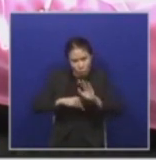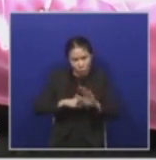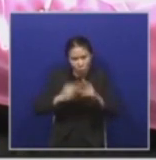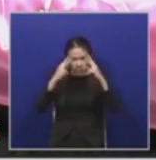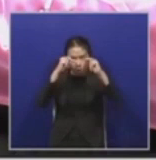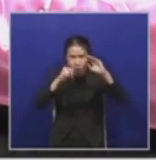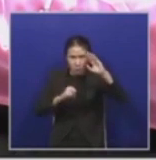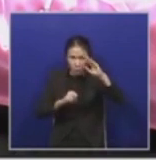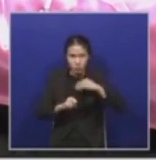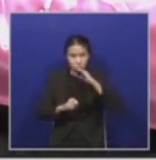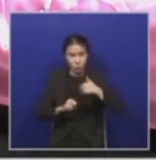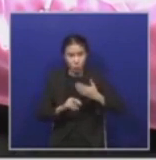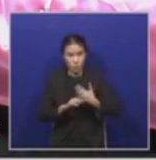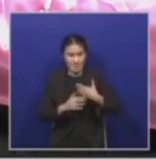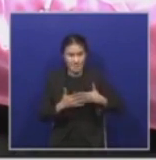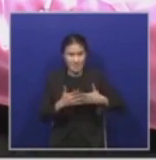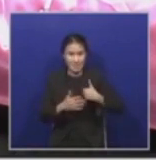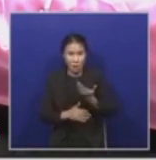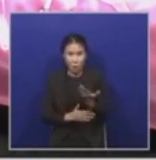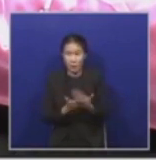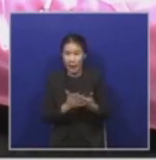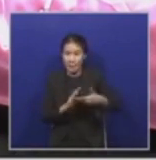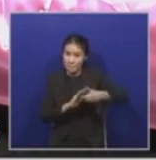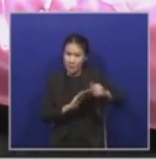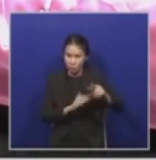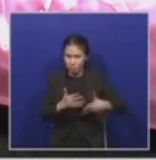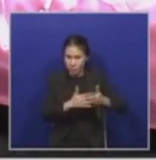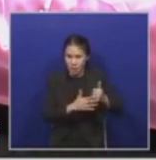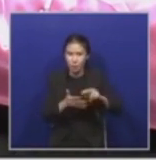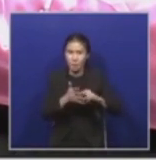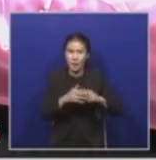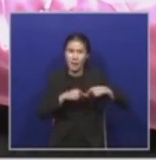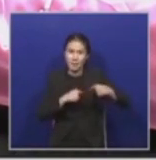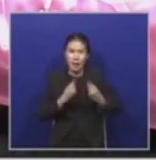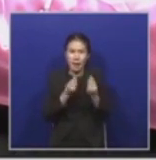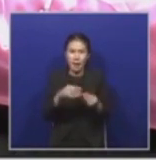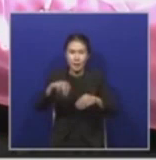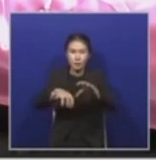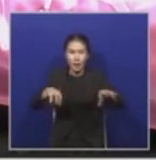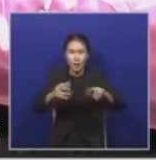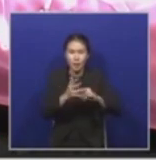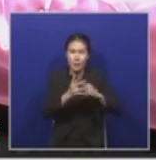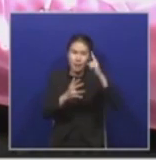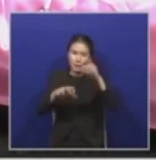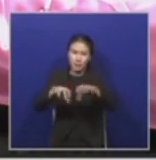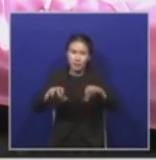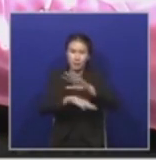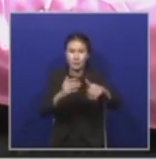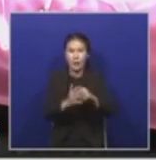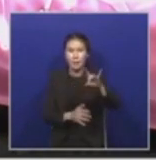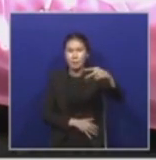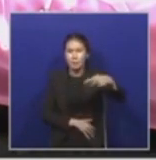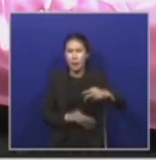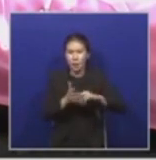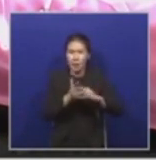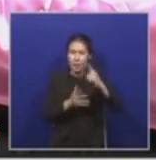ฐมนตรีก่อนการอนุมัติใช้ทุกครั้งมันจะได้เป็นขวัญกำลังใจให้กับหน่วยงานที่เขาถูกตัดไปประมาณ 8,000 กว่าบาทเนี่ย